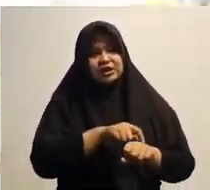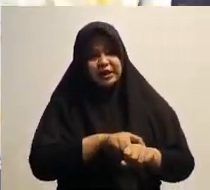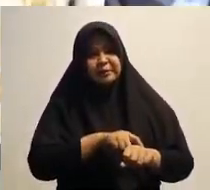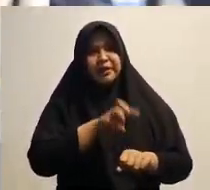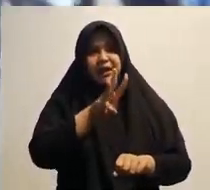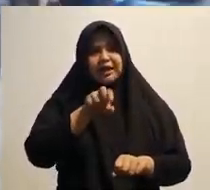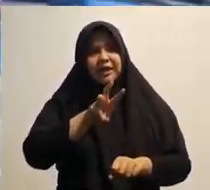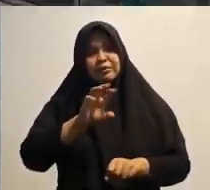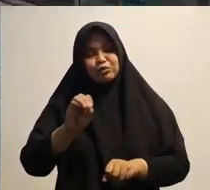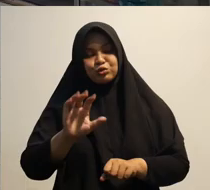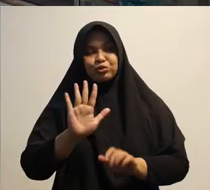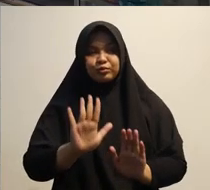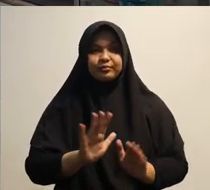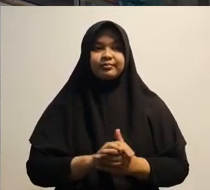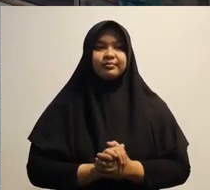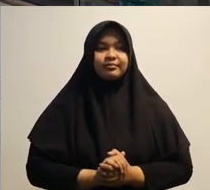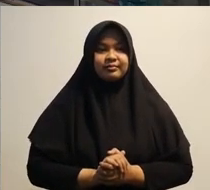4.